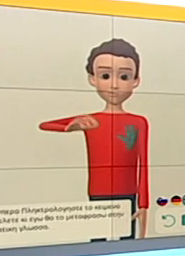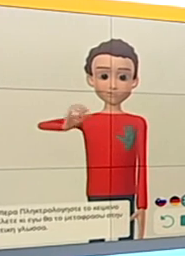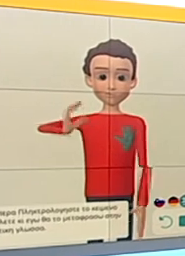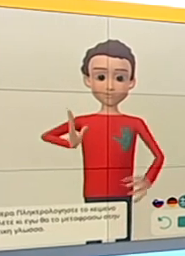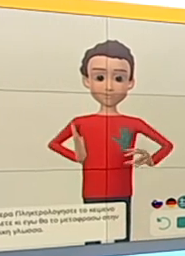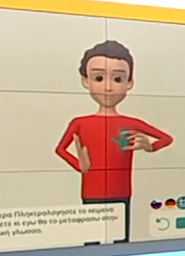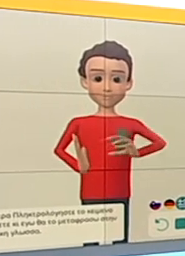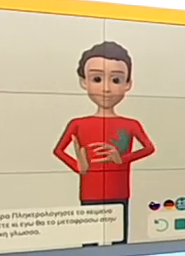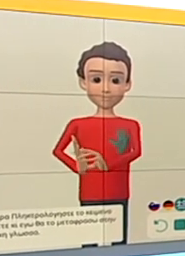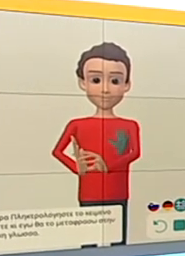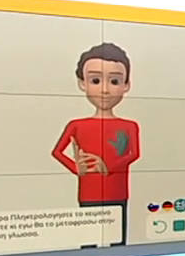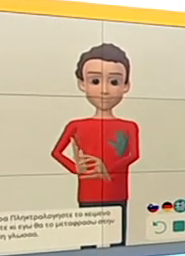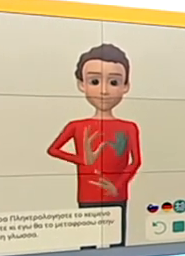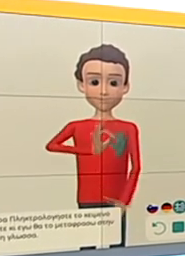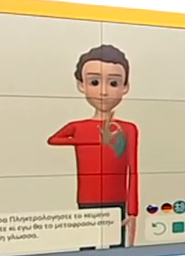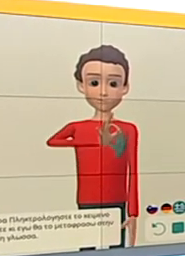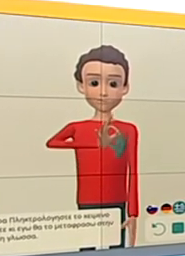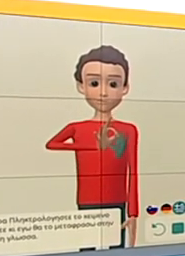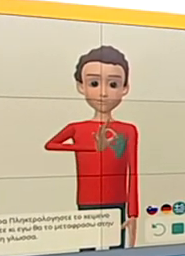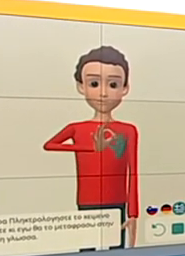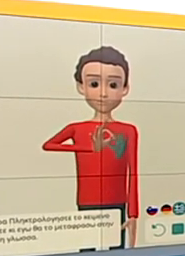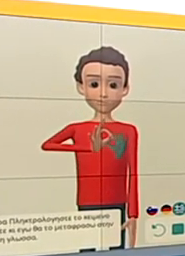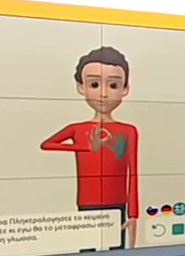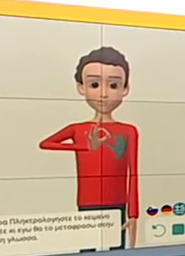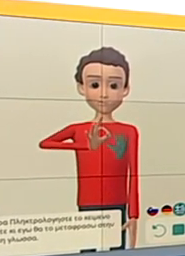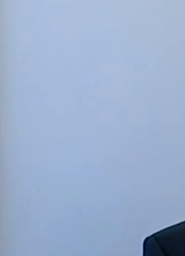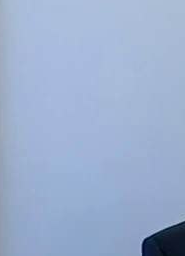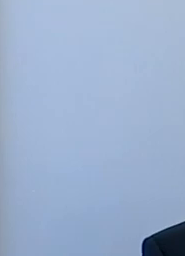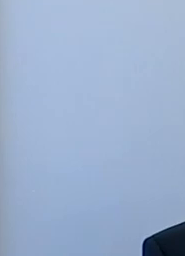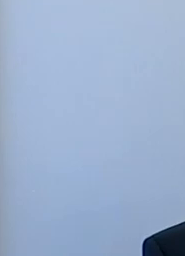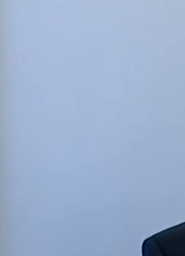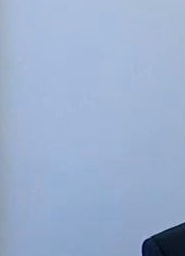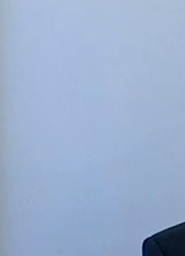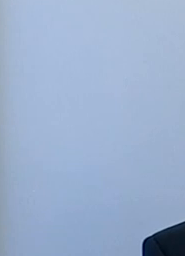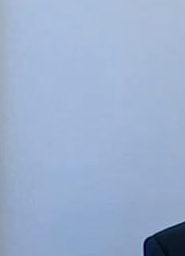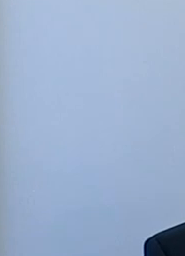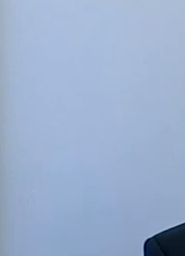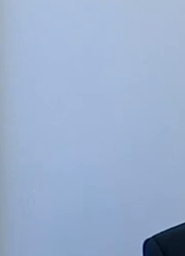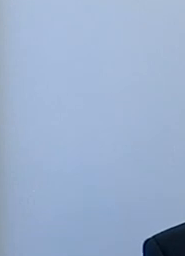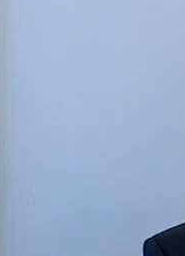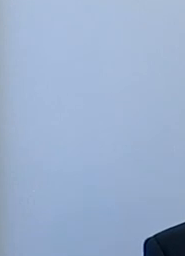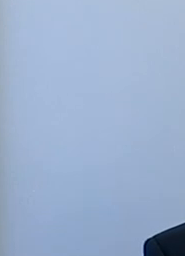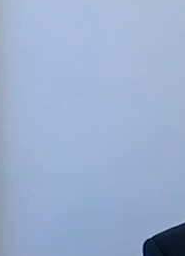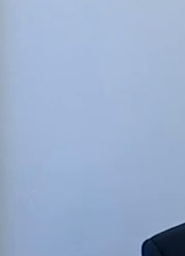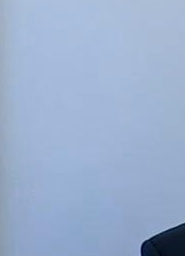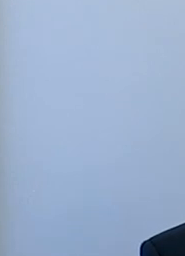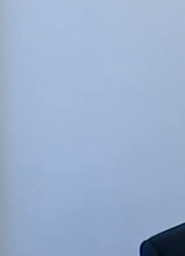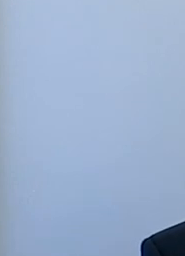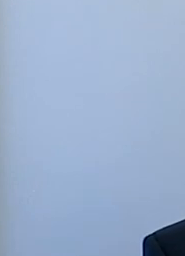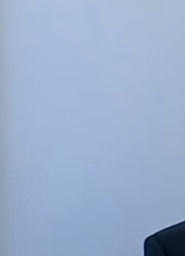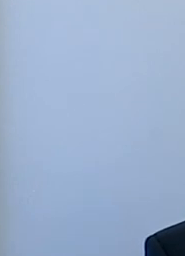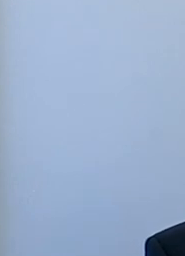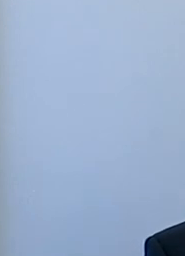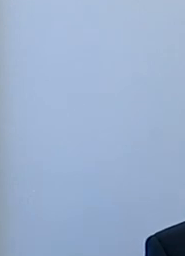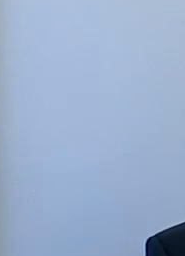τρόπους και πού θα ανέβει το συγκεκριμένο πρόγραμμα? Αυτή τη στιγμή είναι στον συντονιστή του προγράμματος που είναι το Πανεπιστήμιο του Σέγγεν